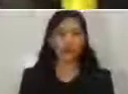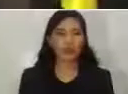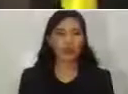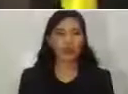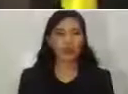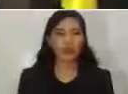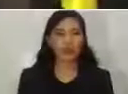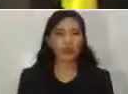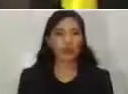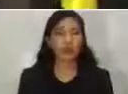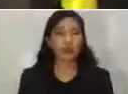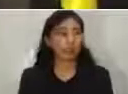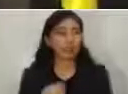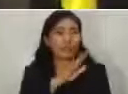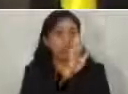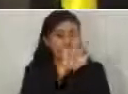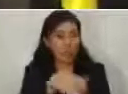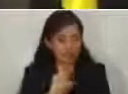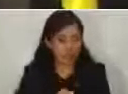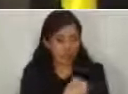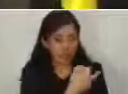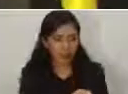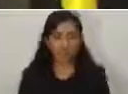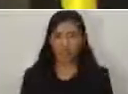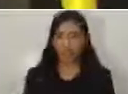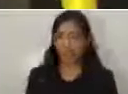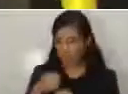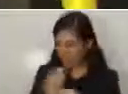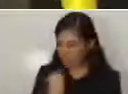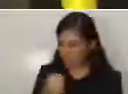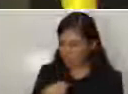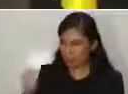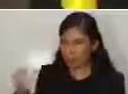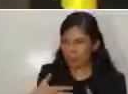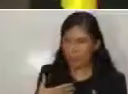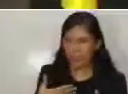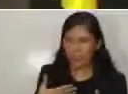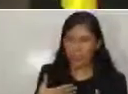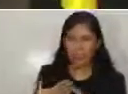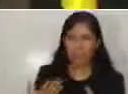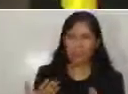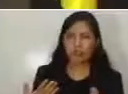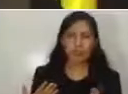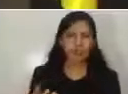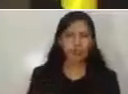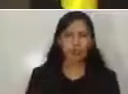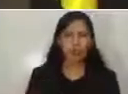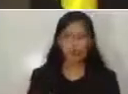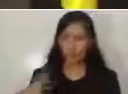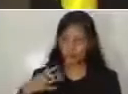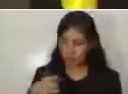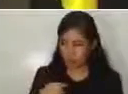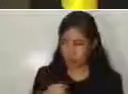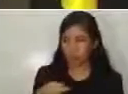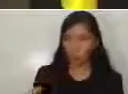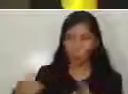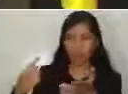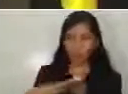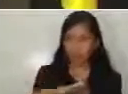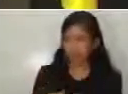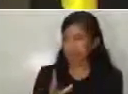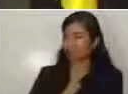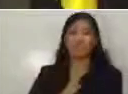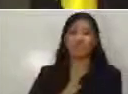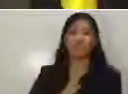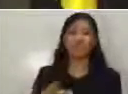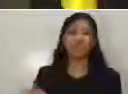Samantala, siyam na individual ang makakauwi na sa kanilang probinsya sa Isabela sa tulong pa rin ng Balik